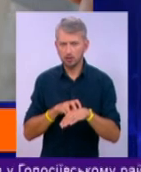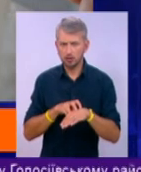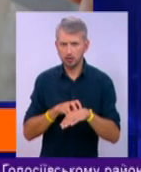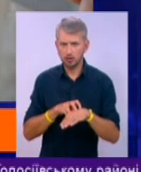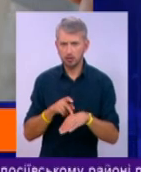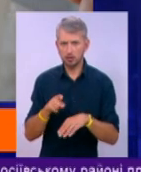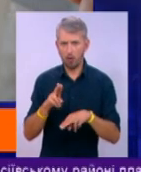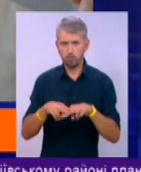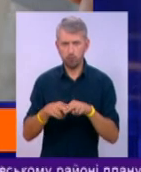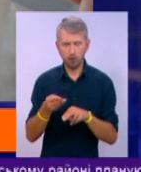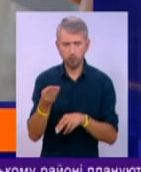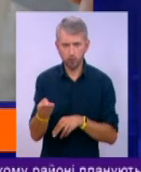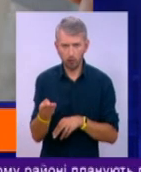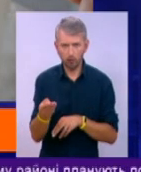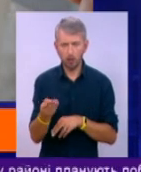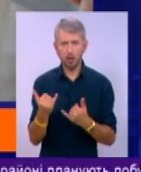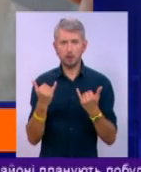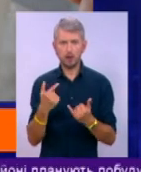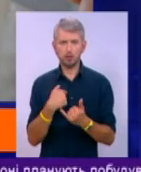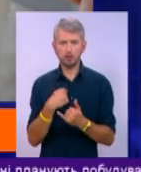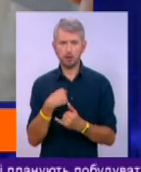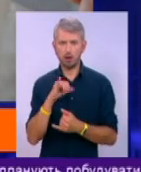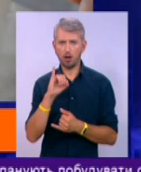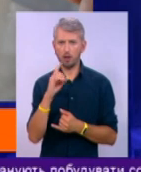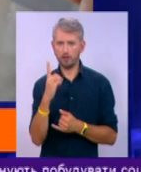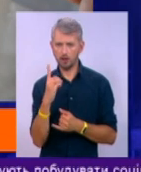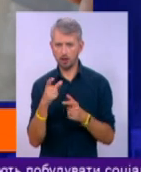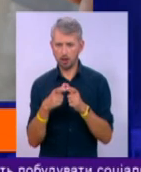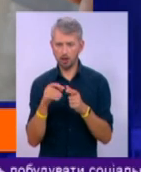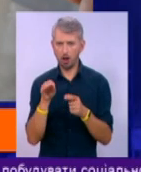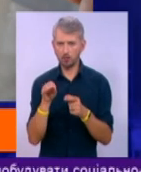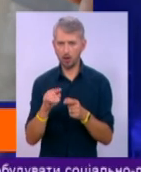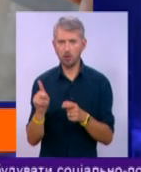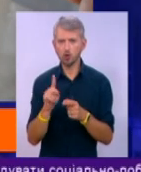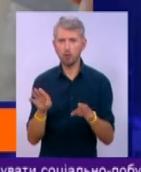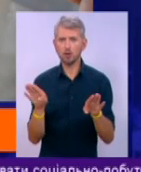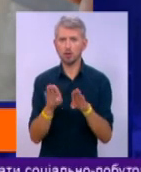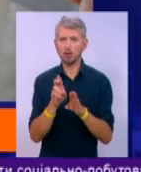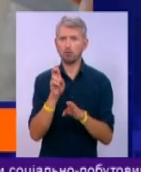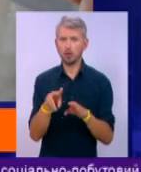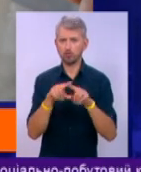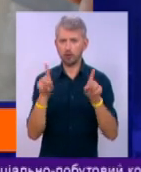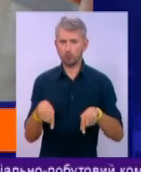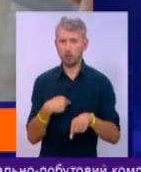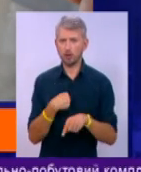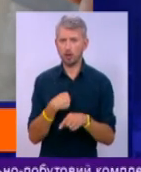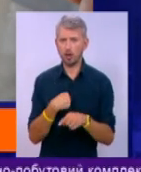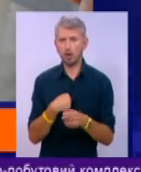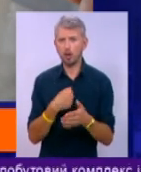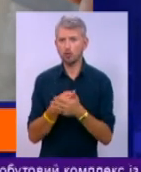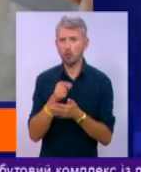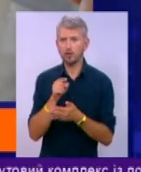з паспортом, саме зараз в мене ID-карта. Для того, щоб закрити лікарняний листок, я до